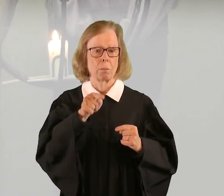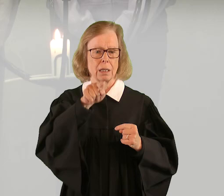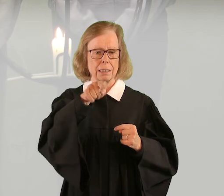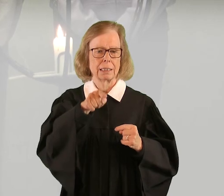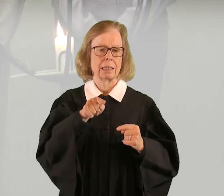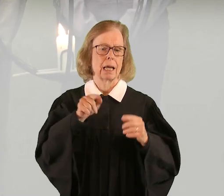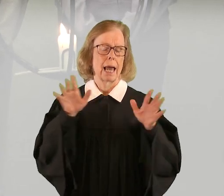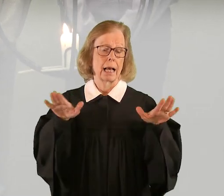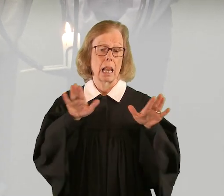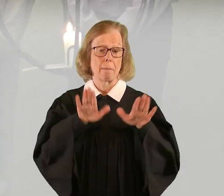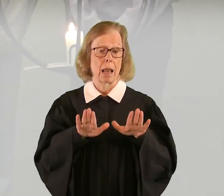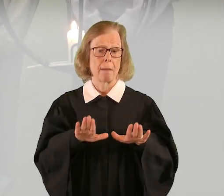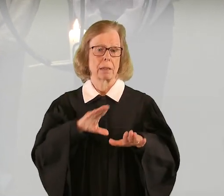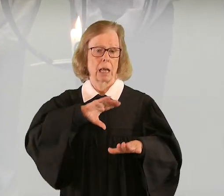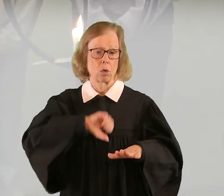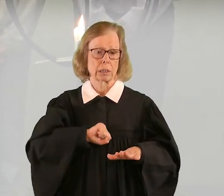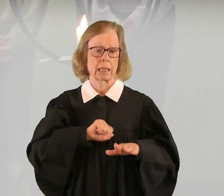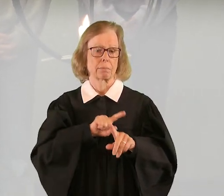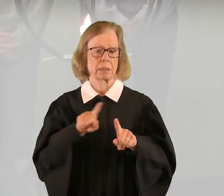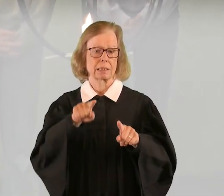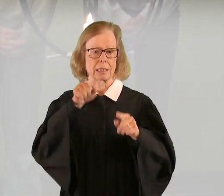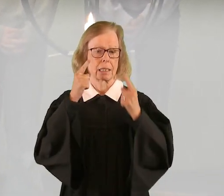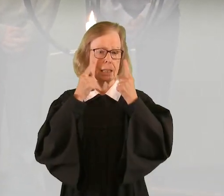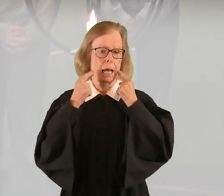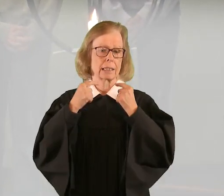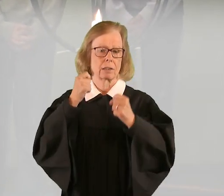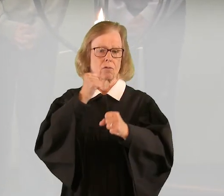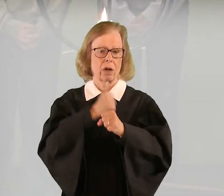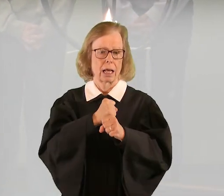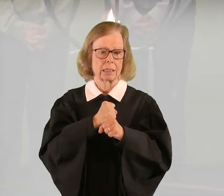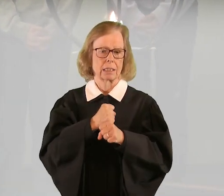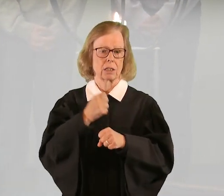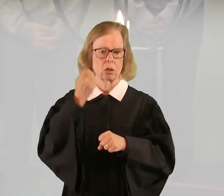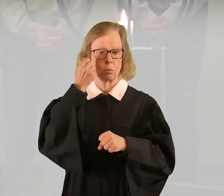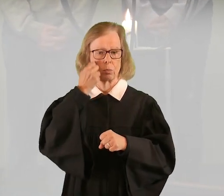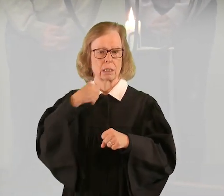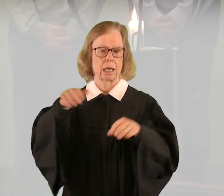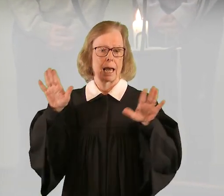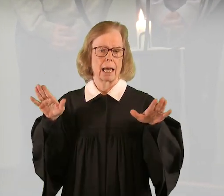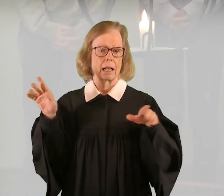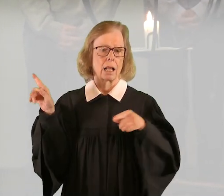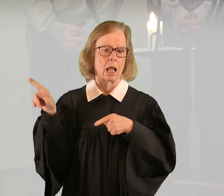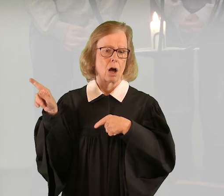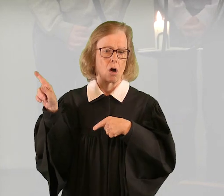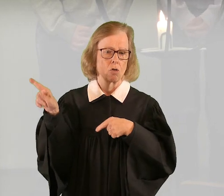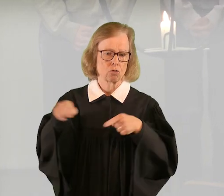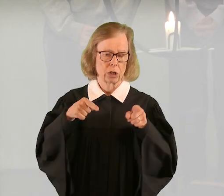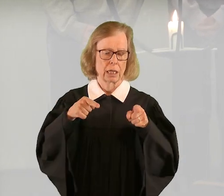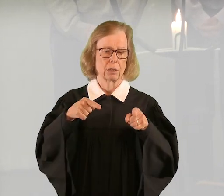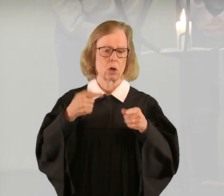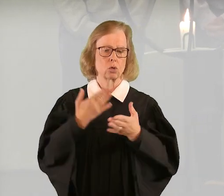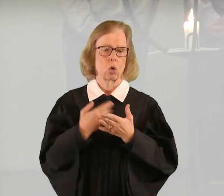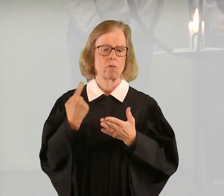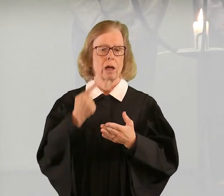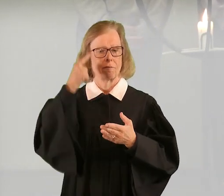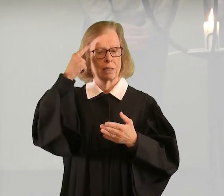Tränen geweint sind. Schicke deine Engel, dass wir wissen, wir sind nicht alleine. Erbarme